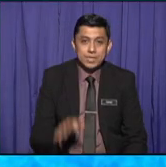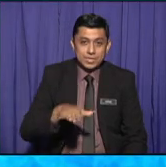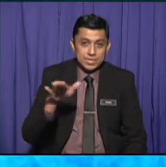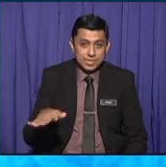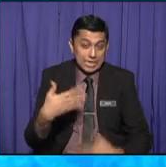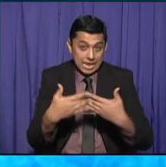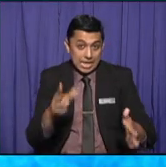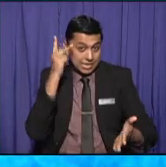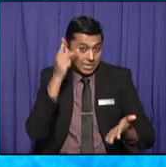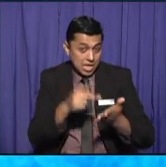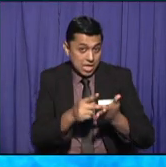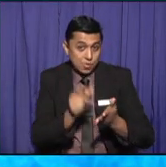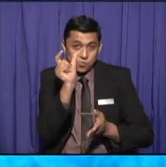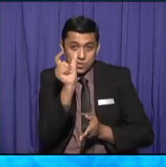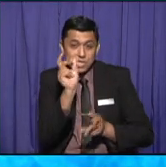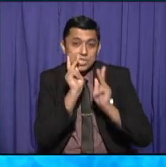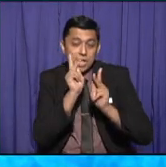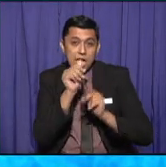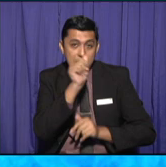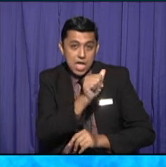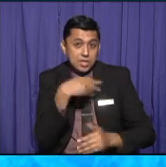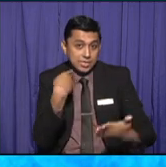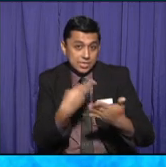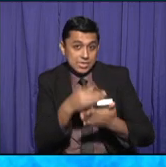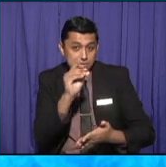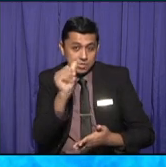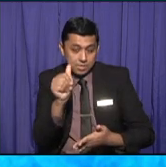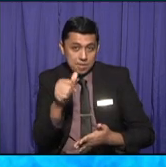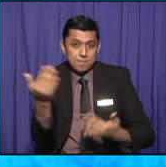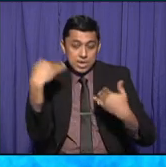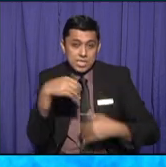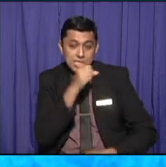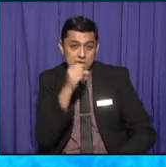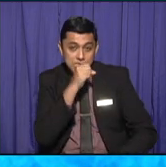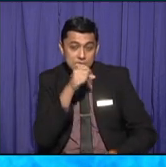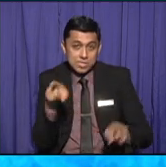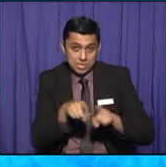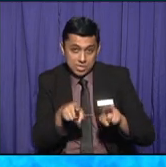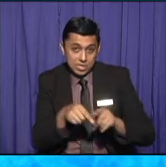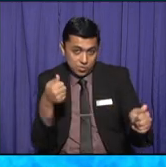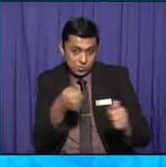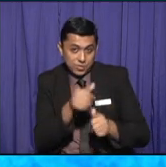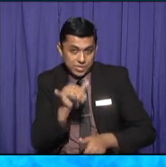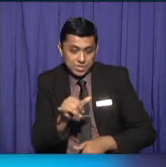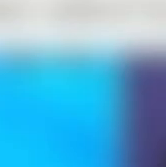Adik-adik dah kenal suku kata A hingga Da. Mari kita bernyanyi bersama. Adik-adik ikut ya.